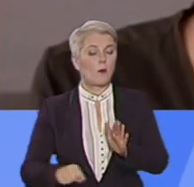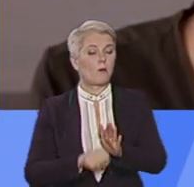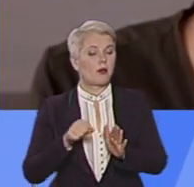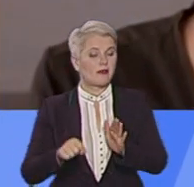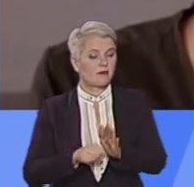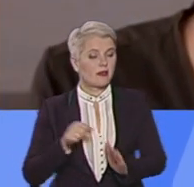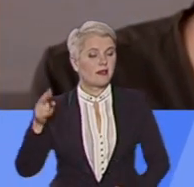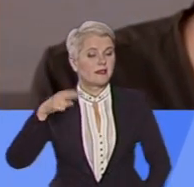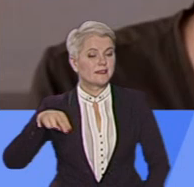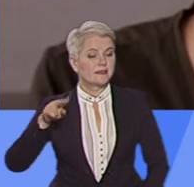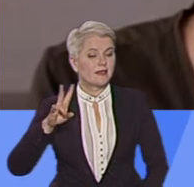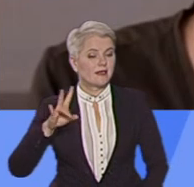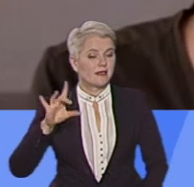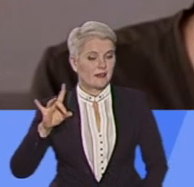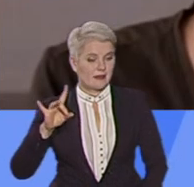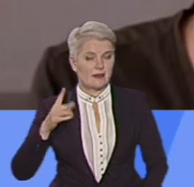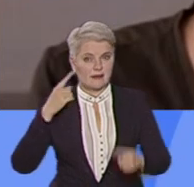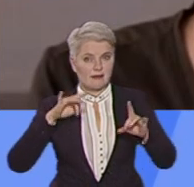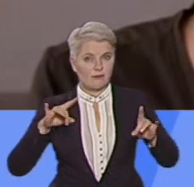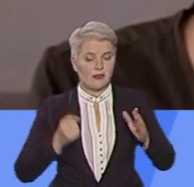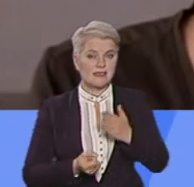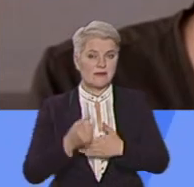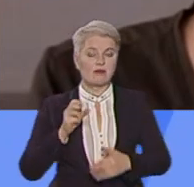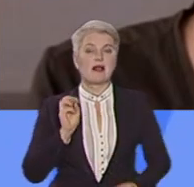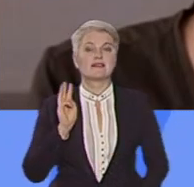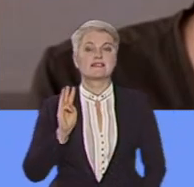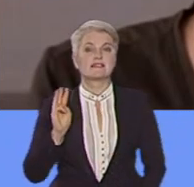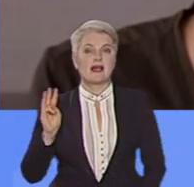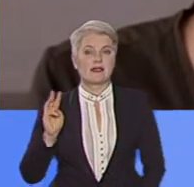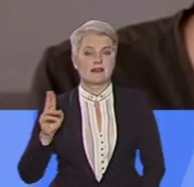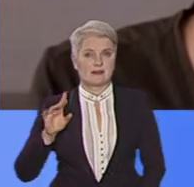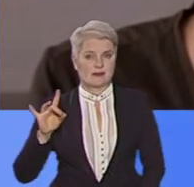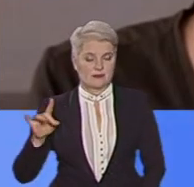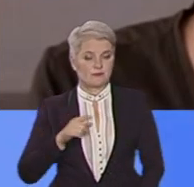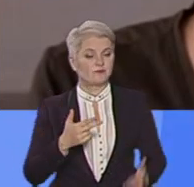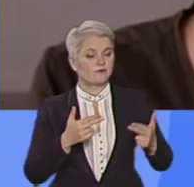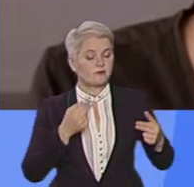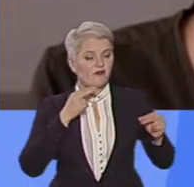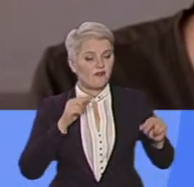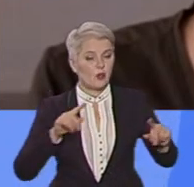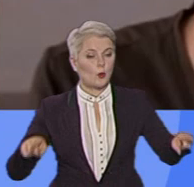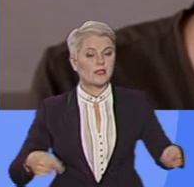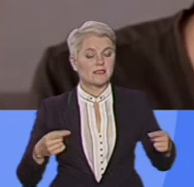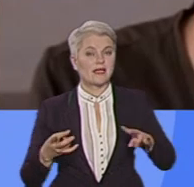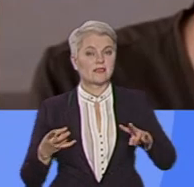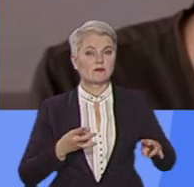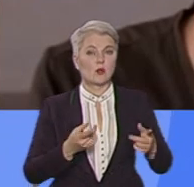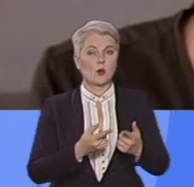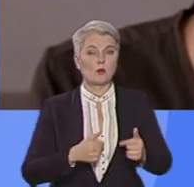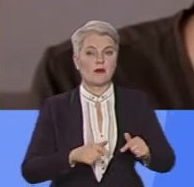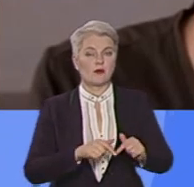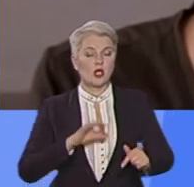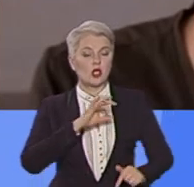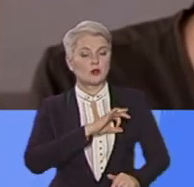інформація з'явилася на сайті окупаційної генеральної прокуратури. Асєєва визнали винним в організації екстремістського угруповання,